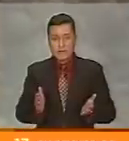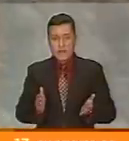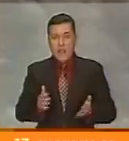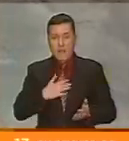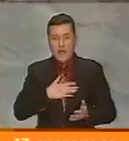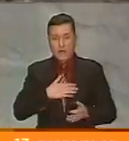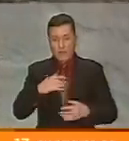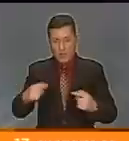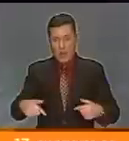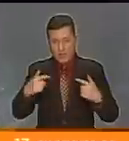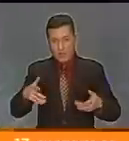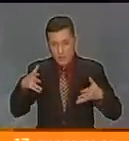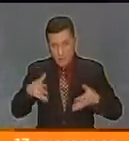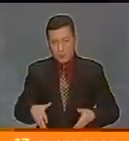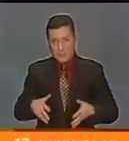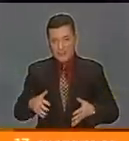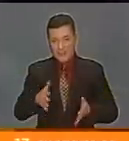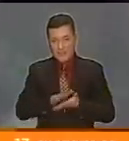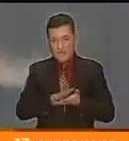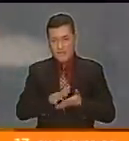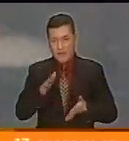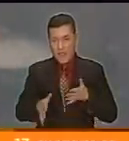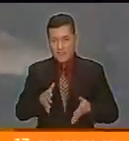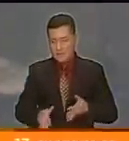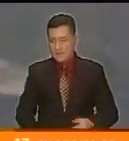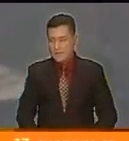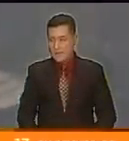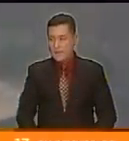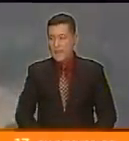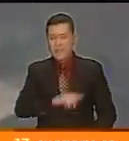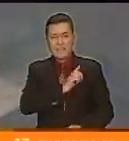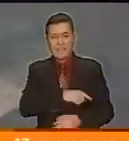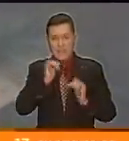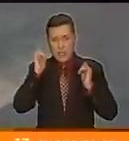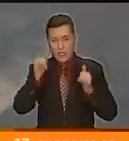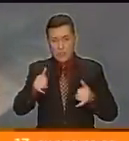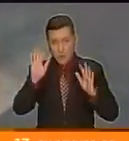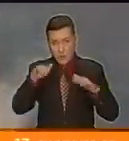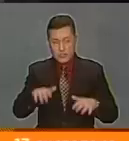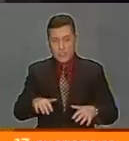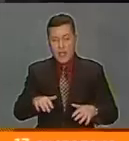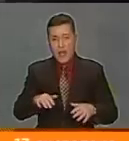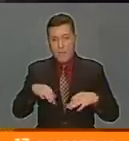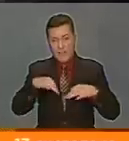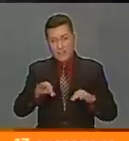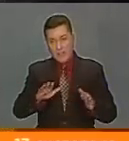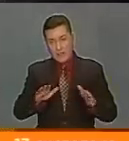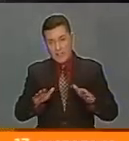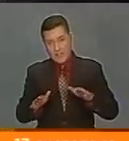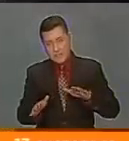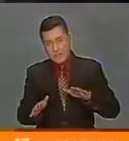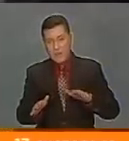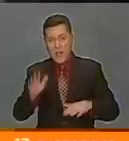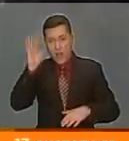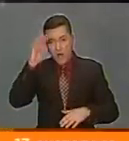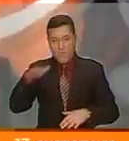колесо погрузилось в грязь. Пішов сильний дощ і постепенно машина почала клонитися на правий бік. Подекуди